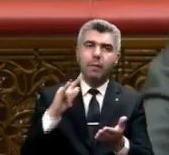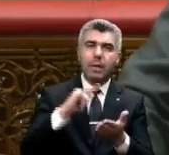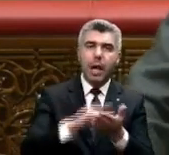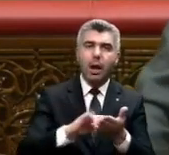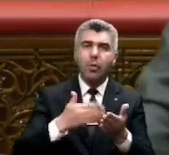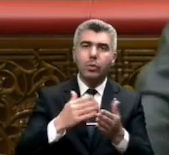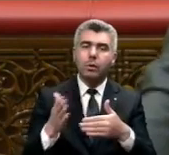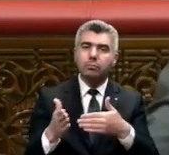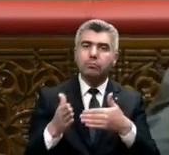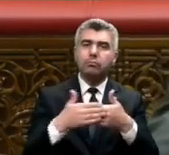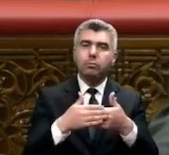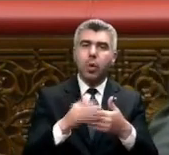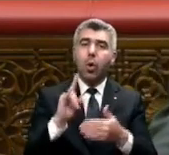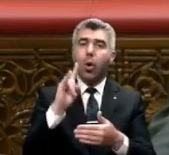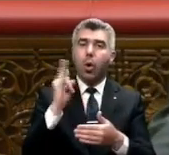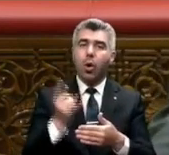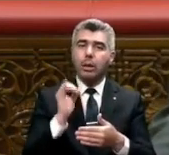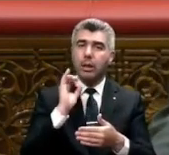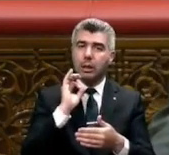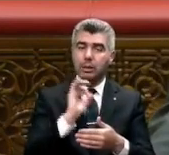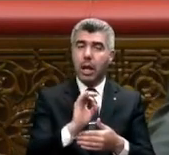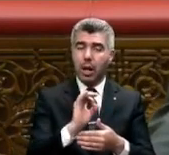وتيسدو عليه